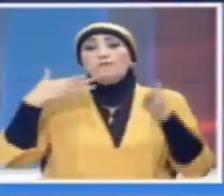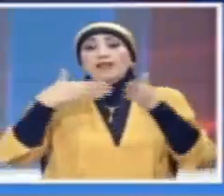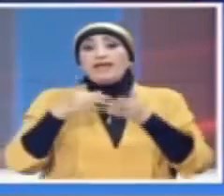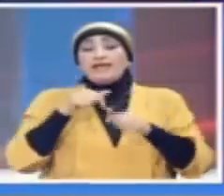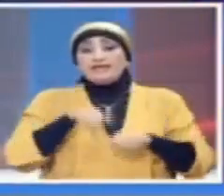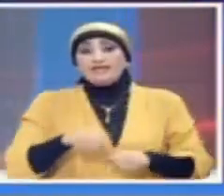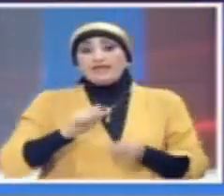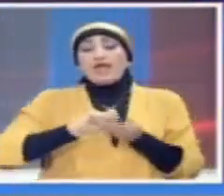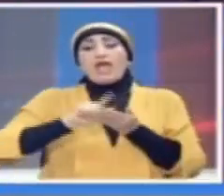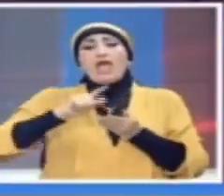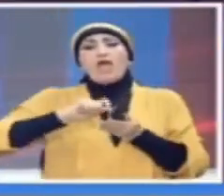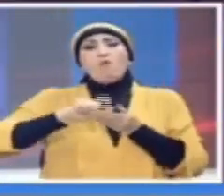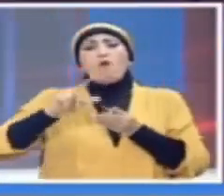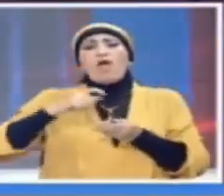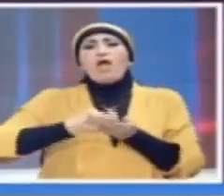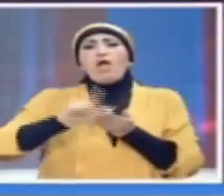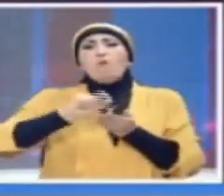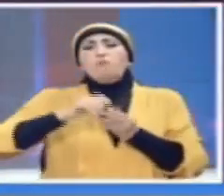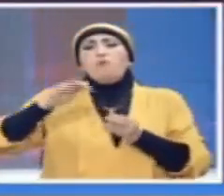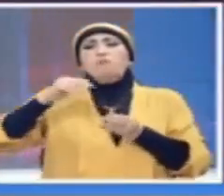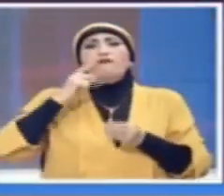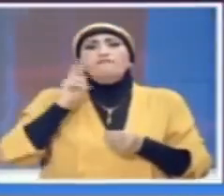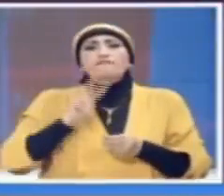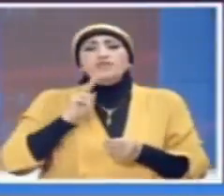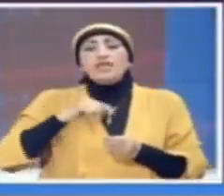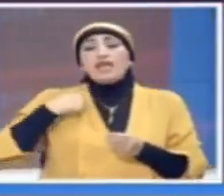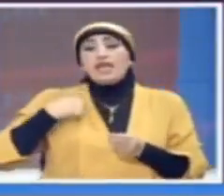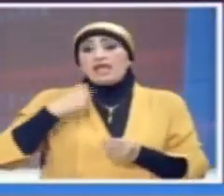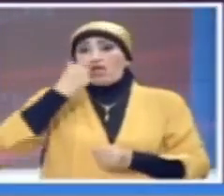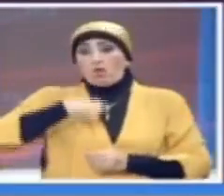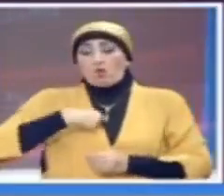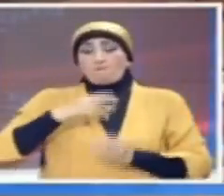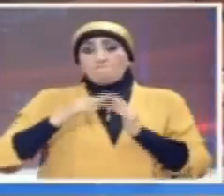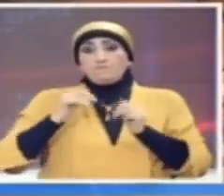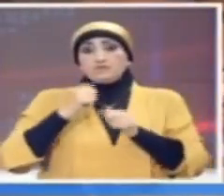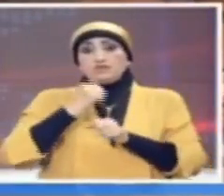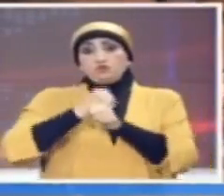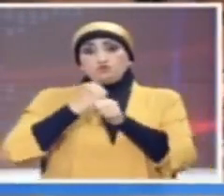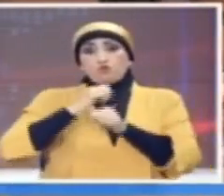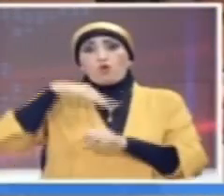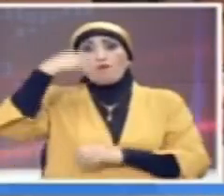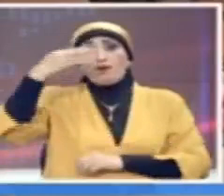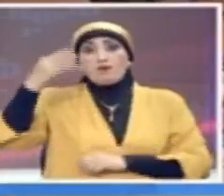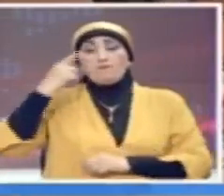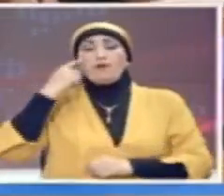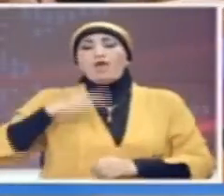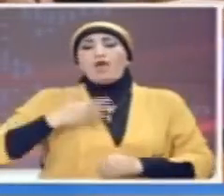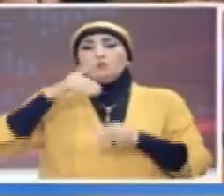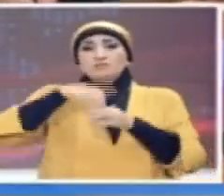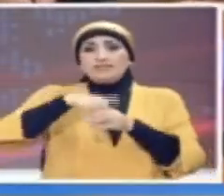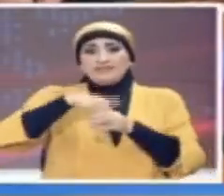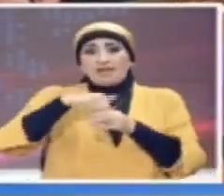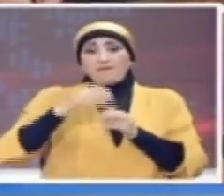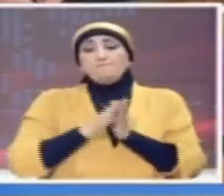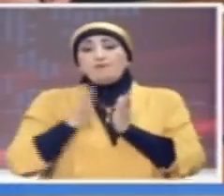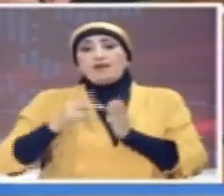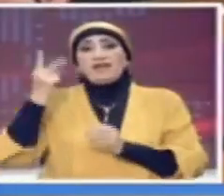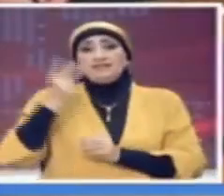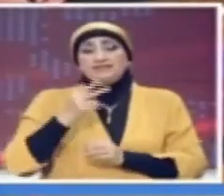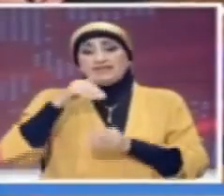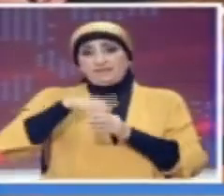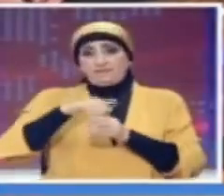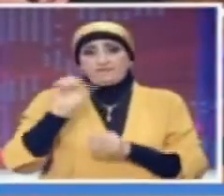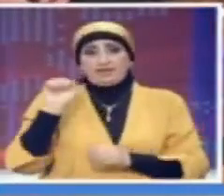تلقي مظاريف التصويت البريدي للمواطنين المصريين بالخارج الذين حرصوا على الإدلاء بأصواتهم في المرحلة الثانية من